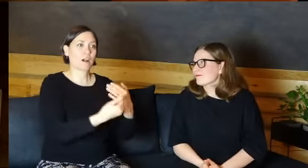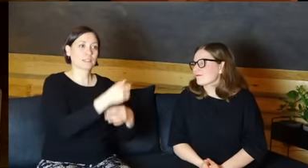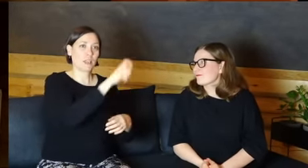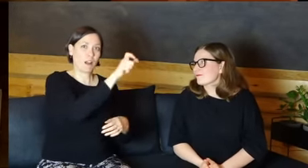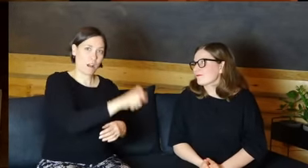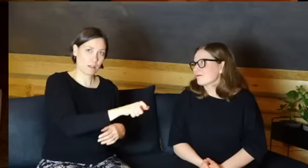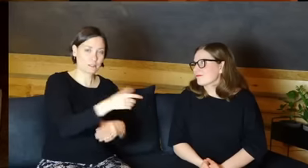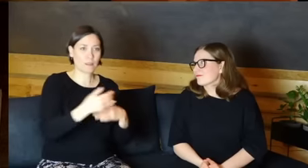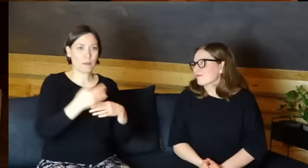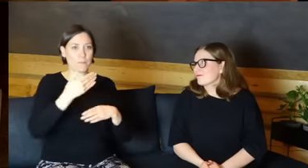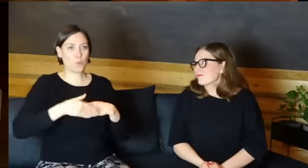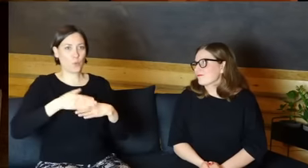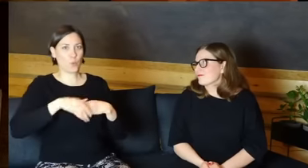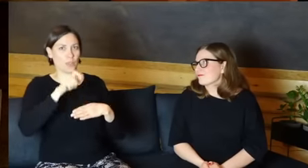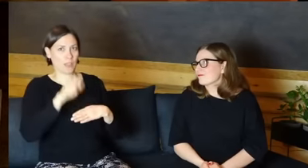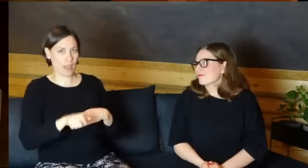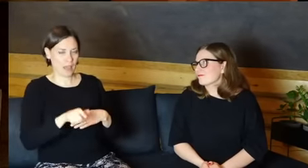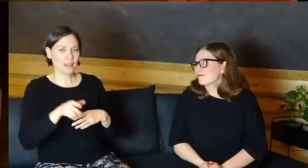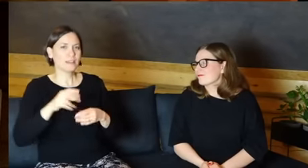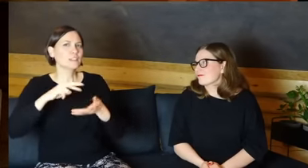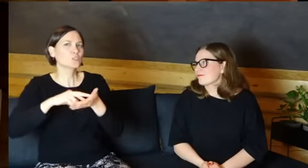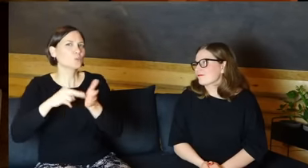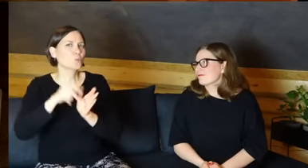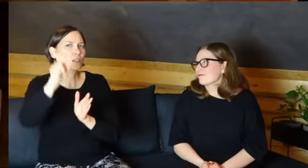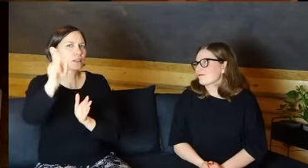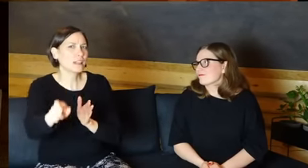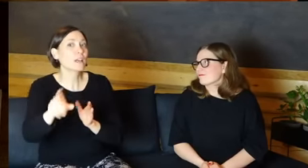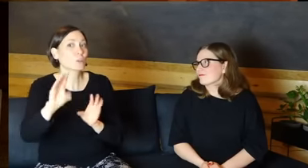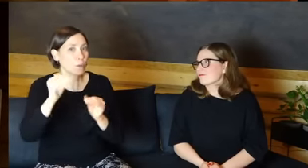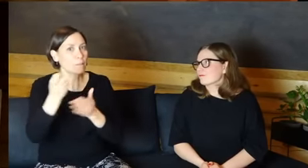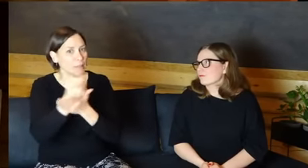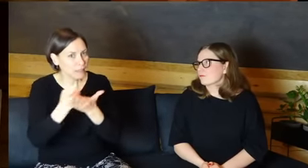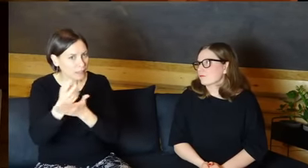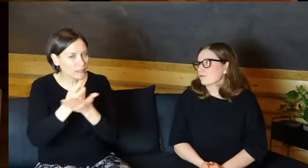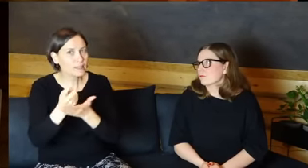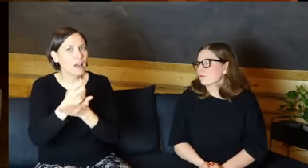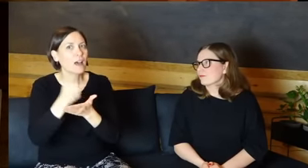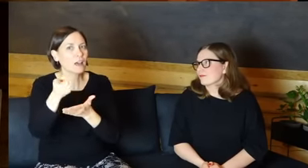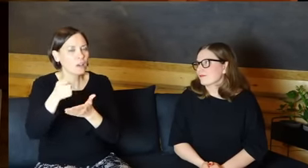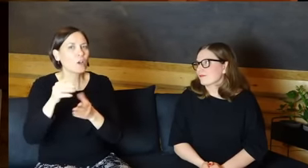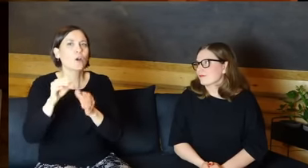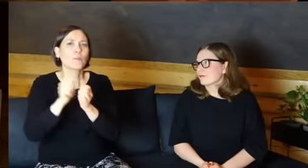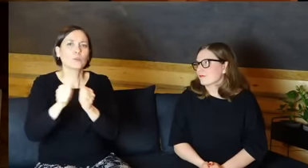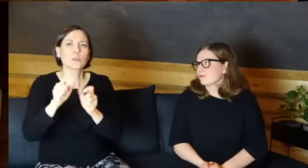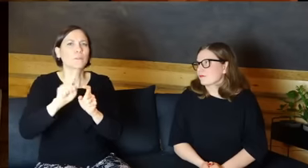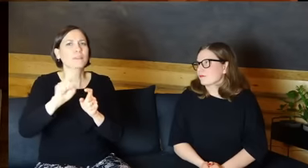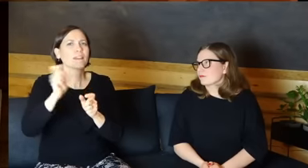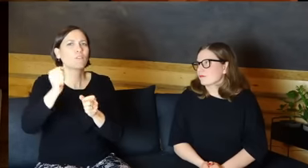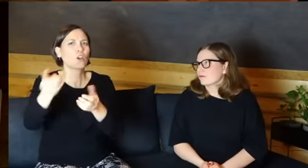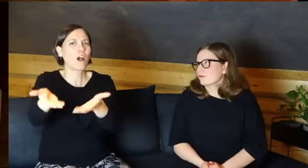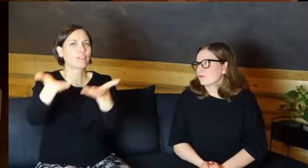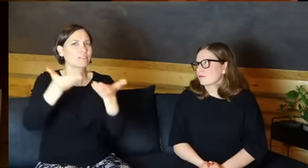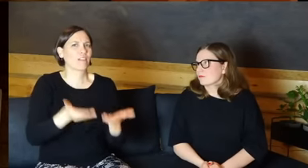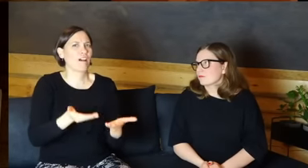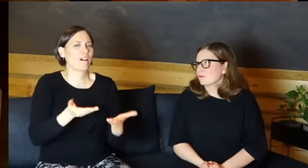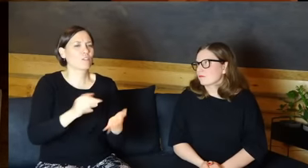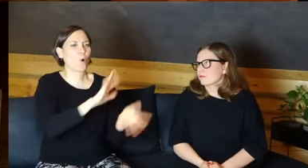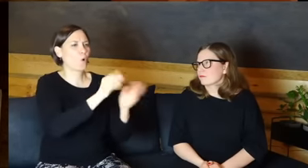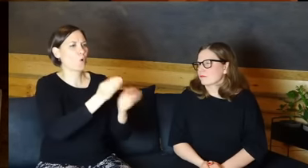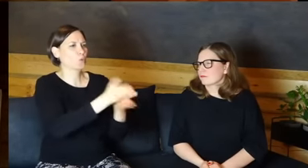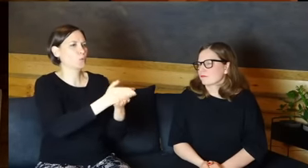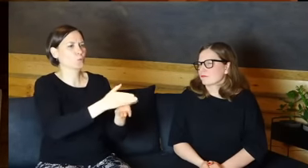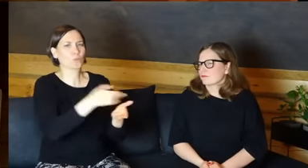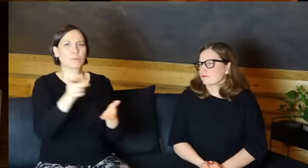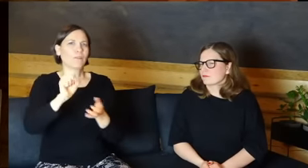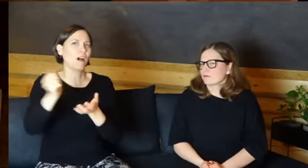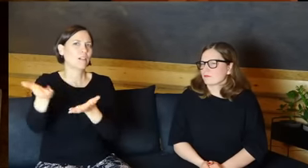suunnittelija pystyy ikään kuin sen piirtämisen lisäksi antamaan siihen koko juttuun? No